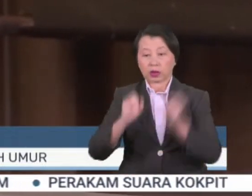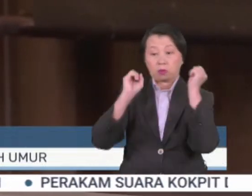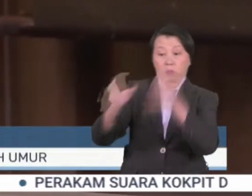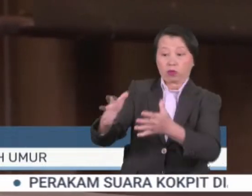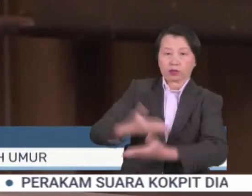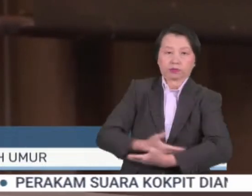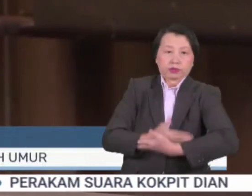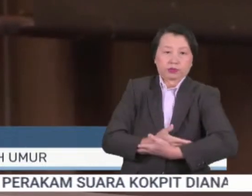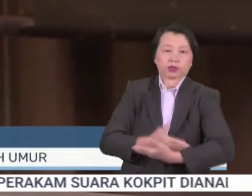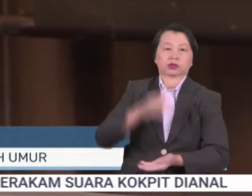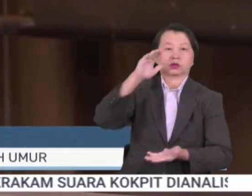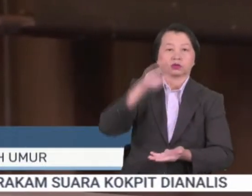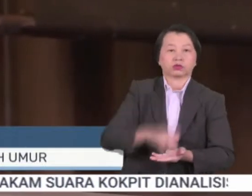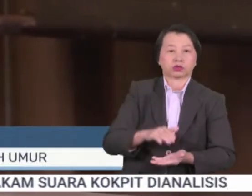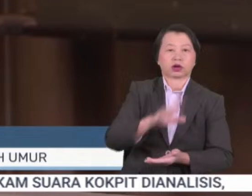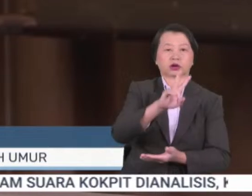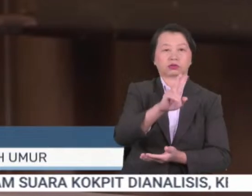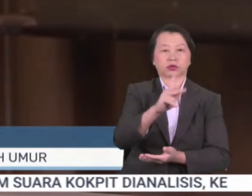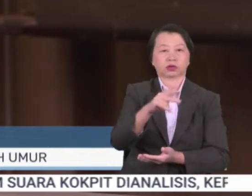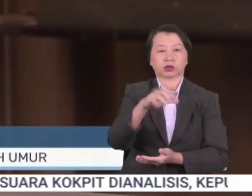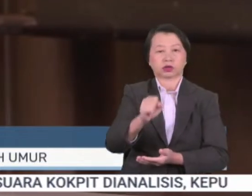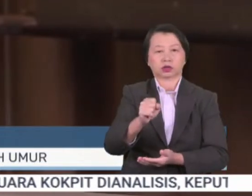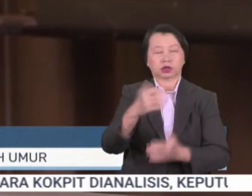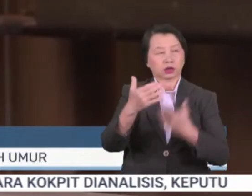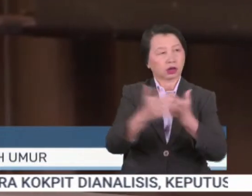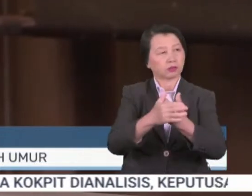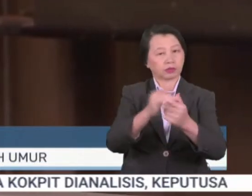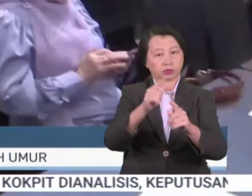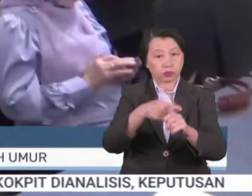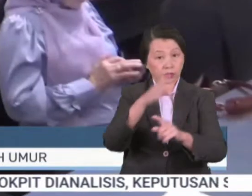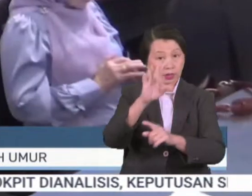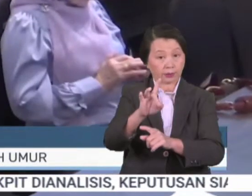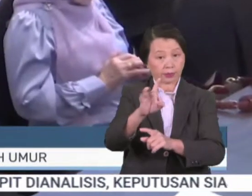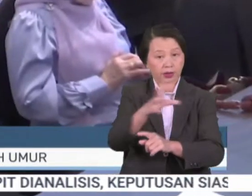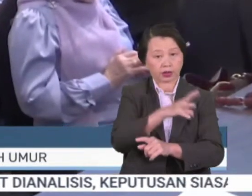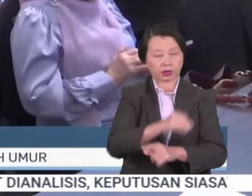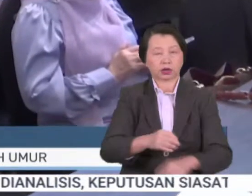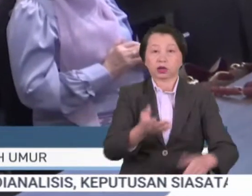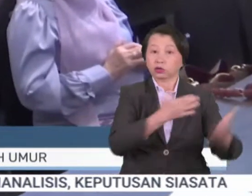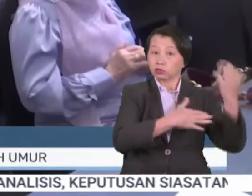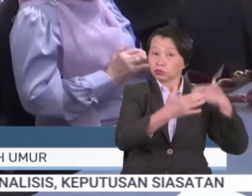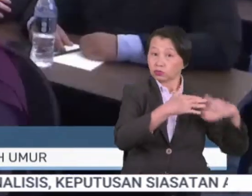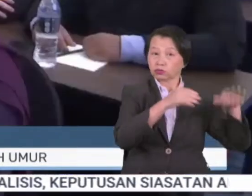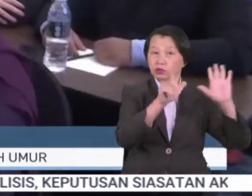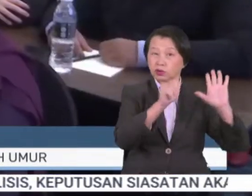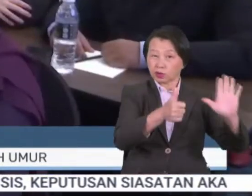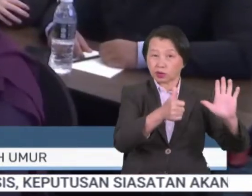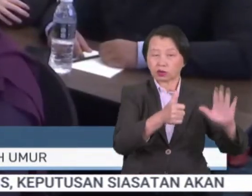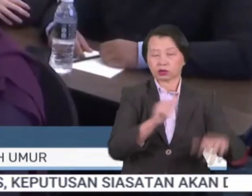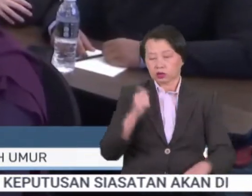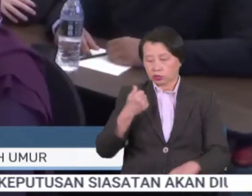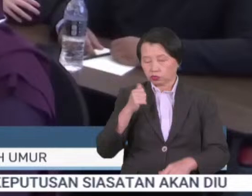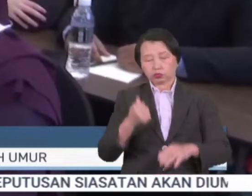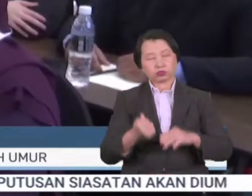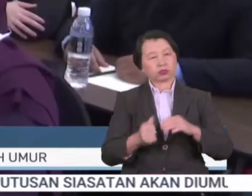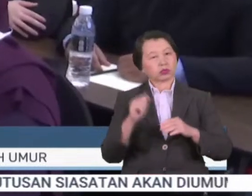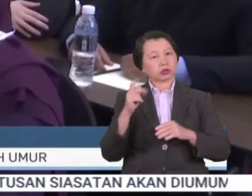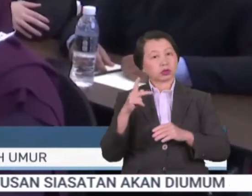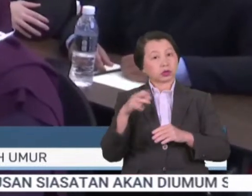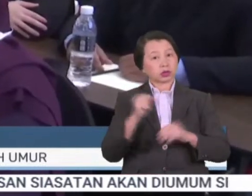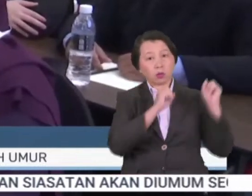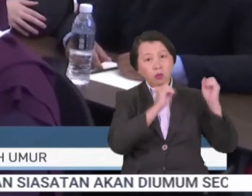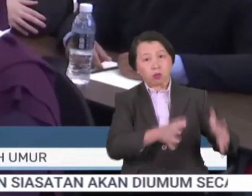berjaya dikurangkan kepada du kes setakat ogos tahun ini berbanding en kes tahun lepas dan 10 kes pada